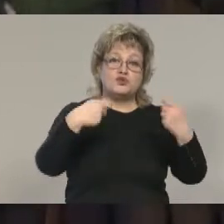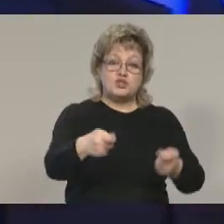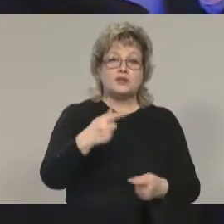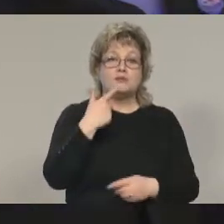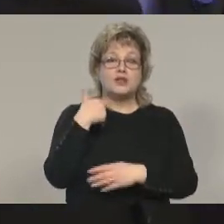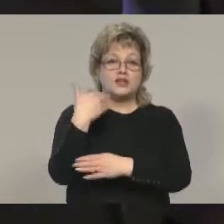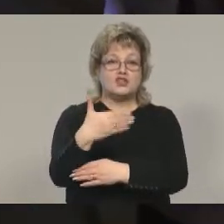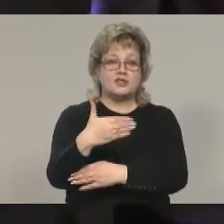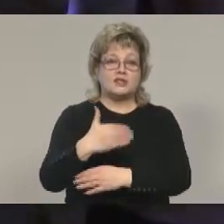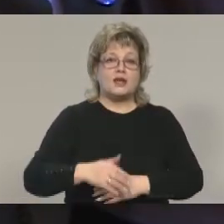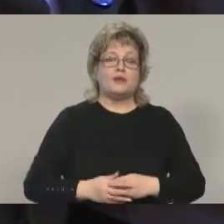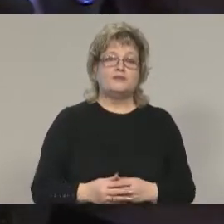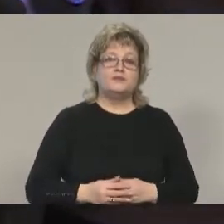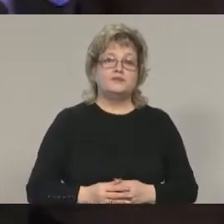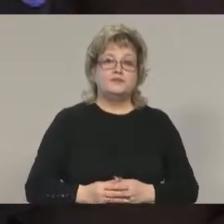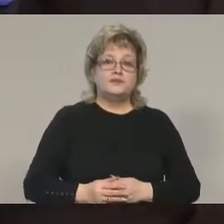знамя.